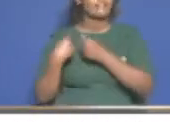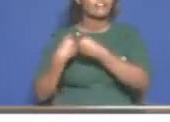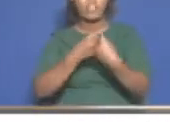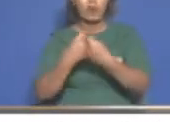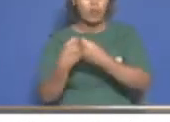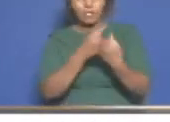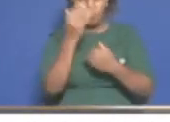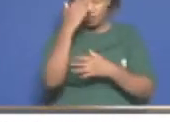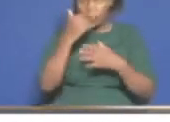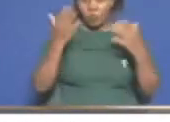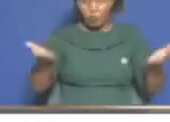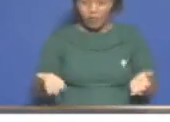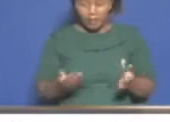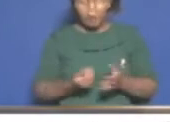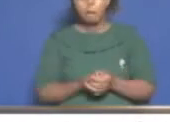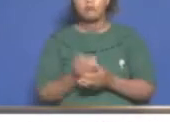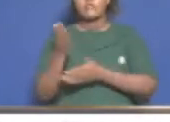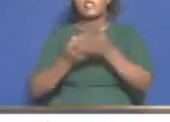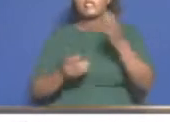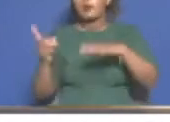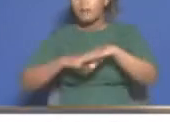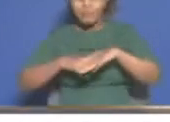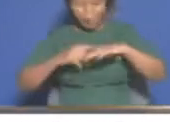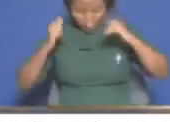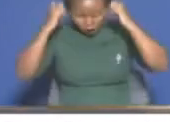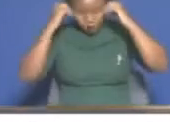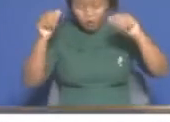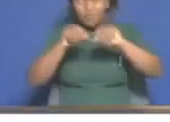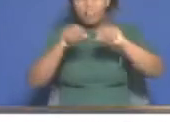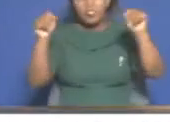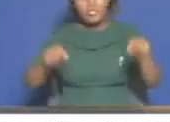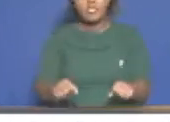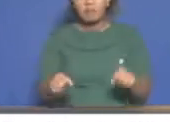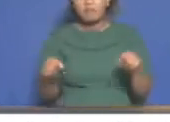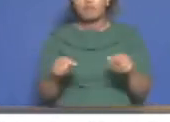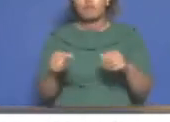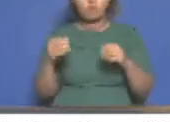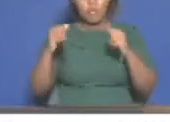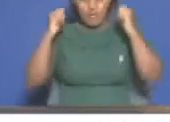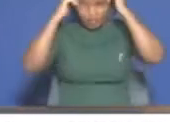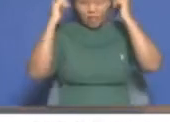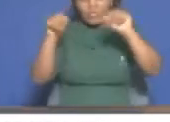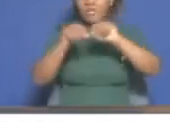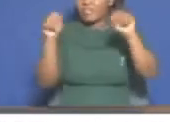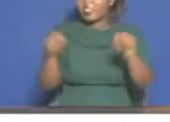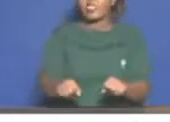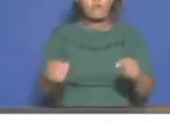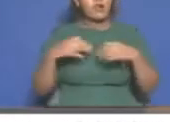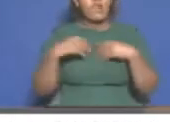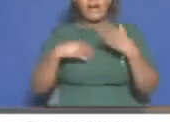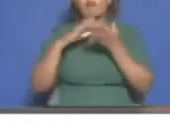gani? Kwa sababu unapata ya kwamba our education system, system yetu ya kimasomo, mostly imekuwa